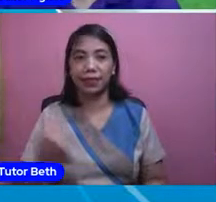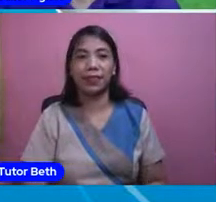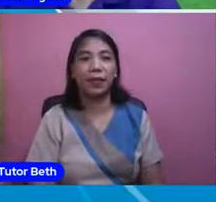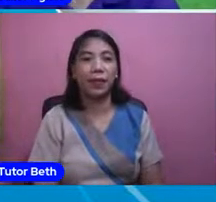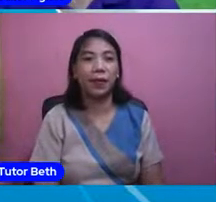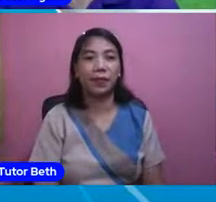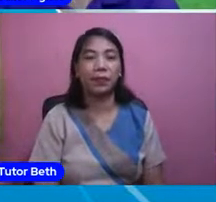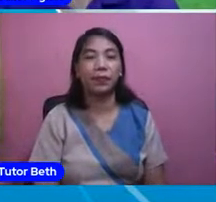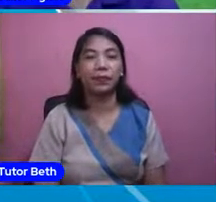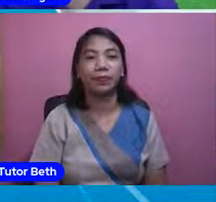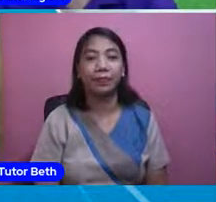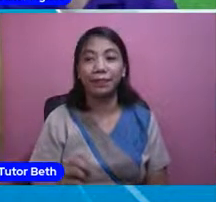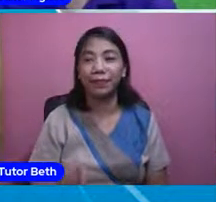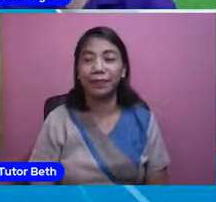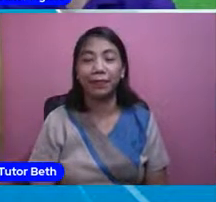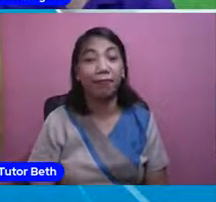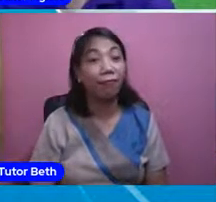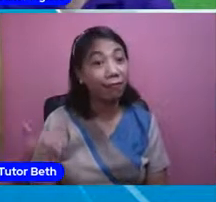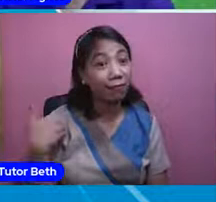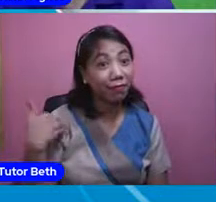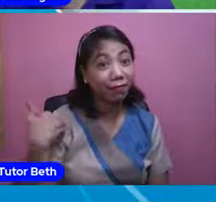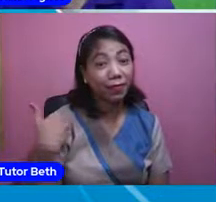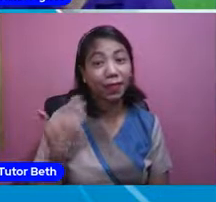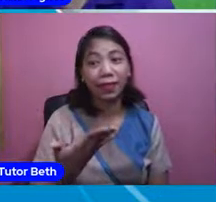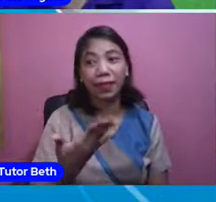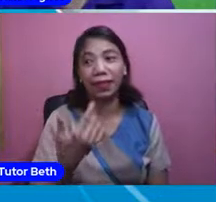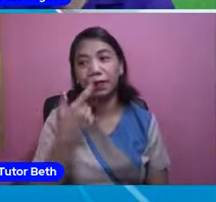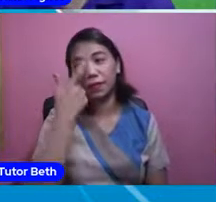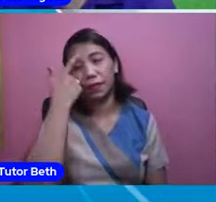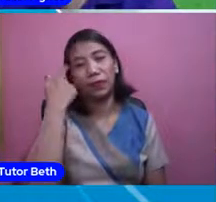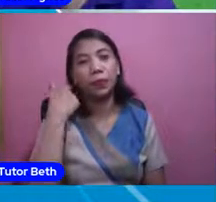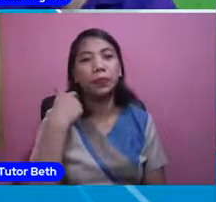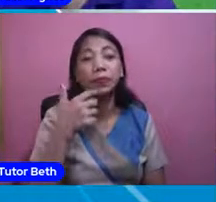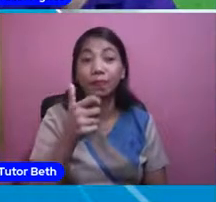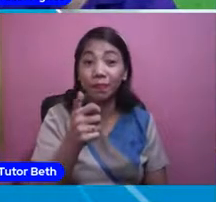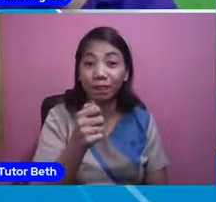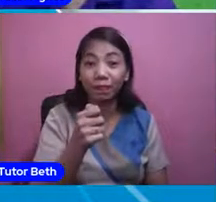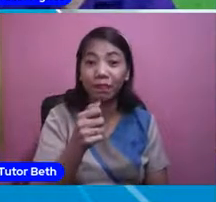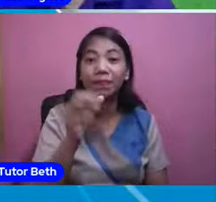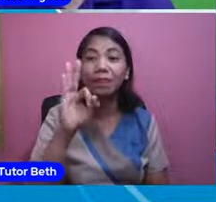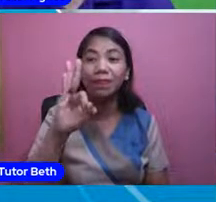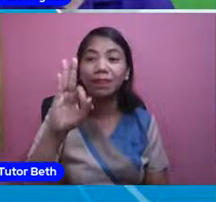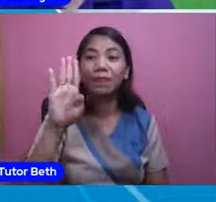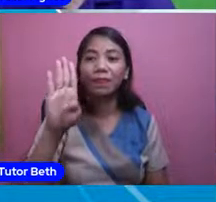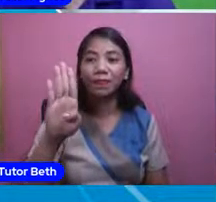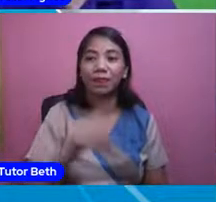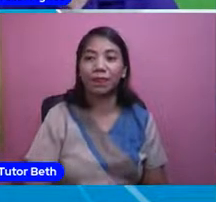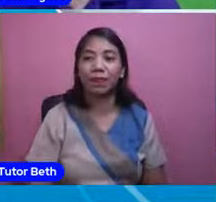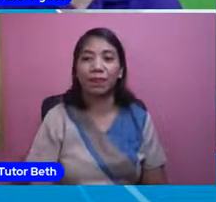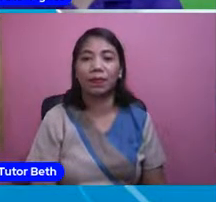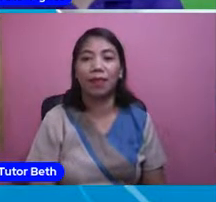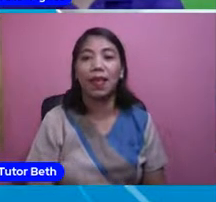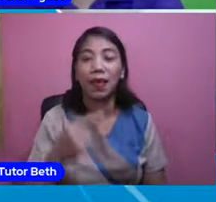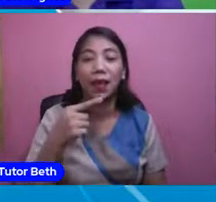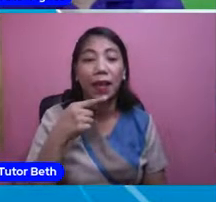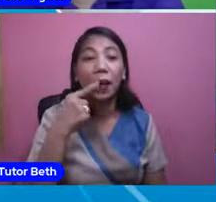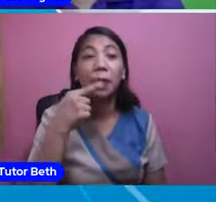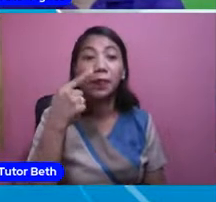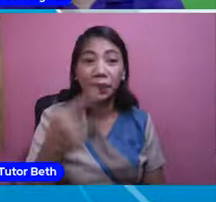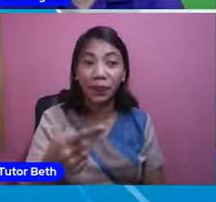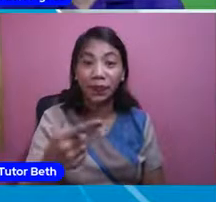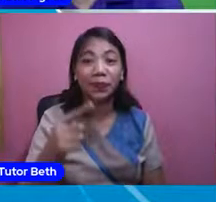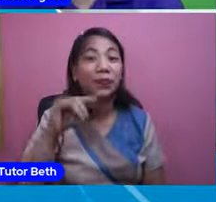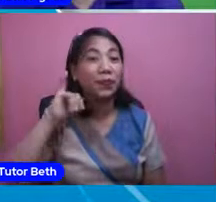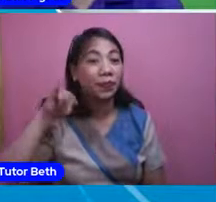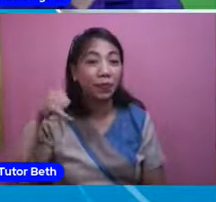Okay, meron pa ba? Sige lang, comment down naman yung sagot ninyo. Okay, sabi din ni Joanne Tagle,